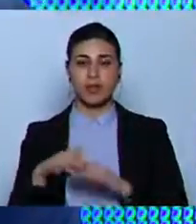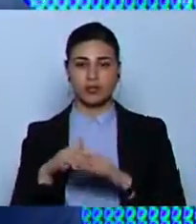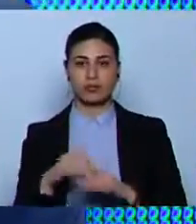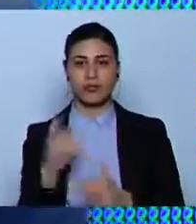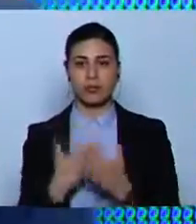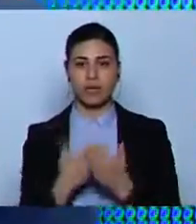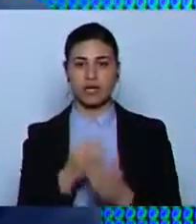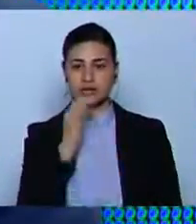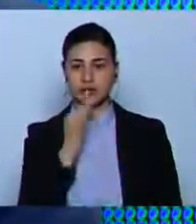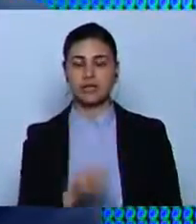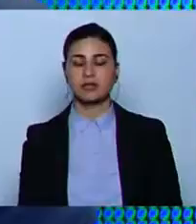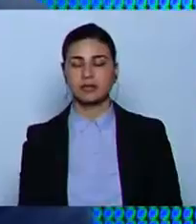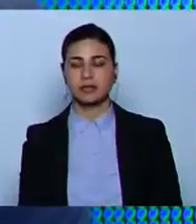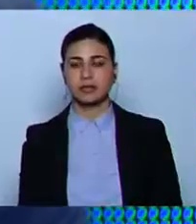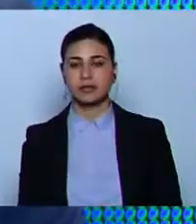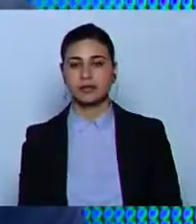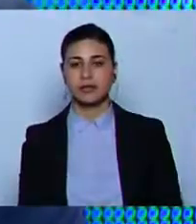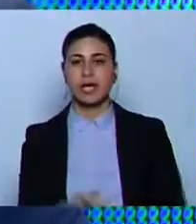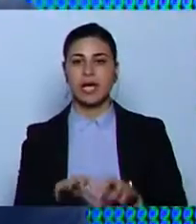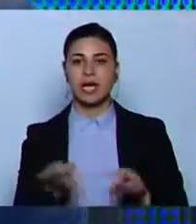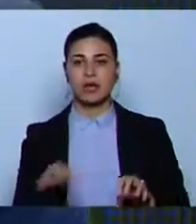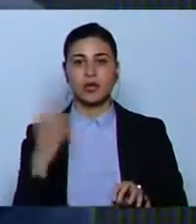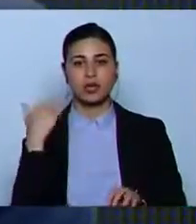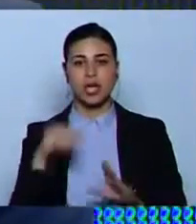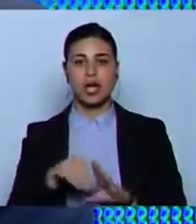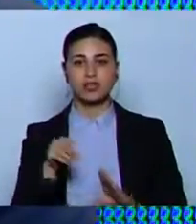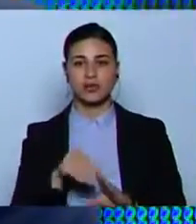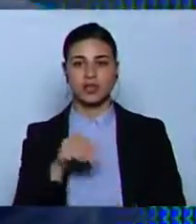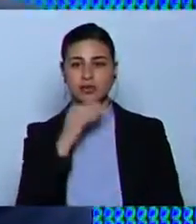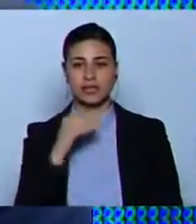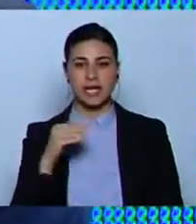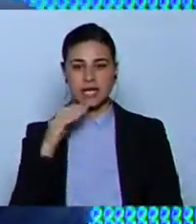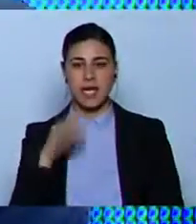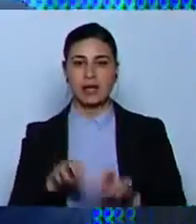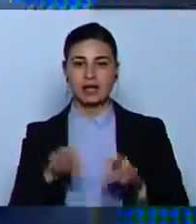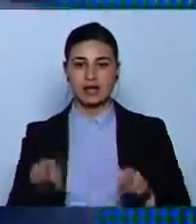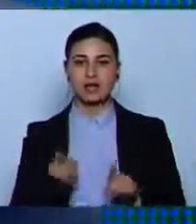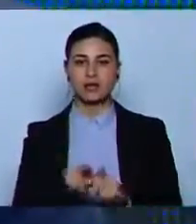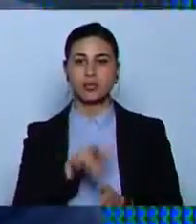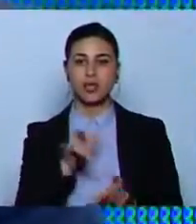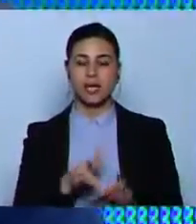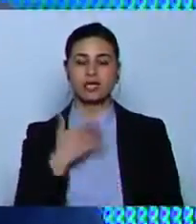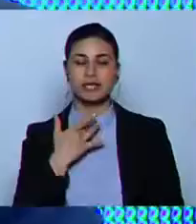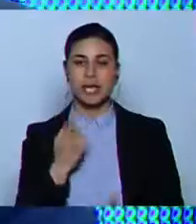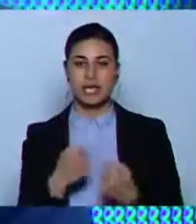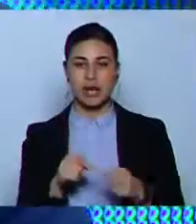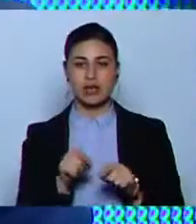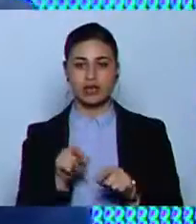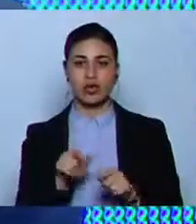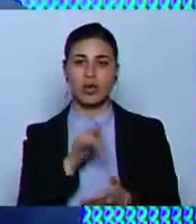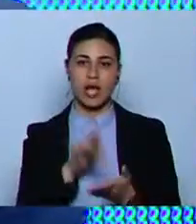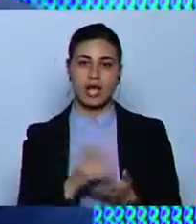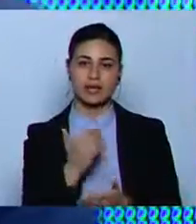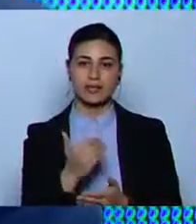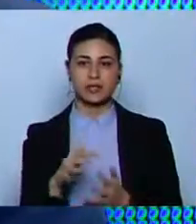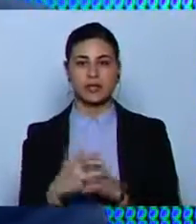მაგალითს მოვიყვან. გაიყო წინა არჩევნებში გაიყო ცხეთის თემი, თემად და ქალაქის საკრებულოთ, ცხეთის მუნიციპალიტეტ ქალაქისაც და